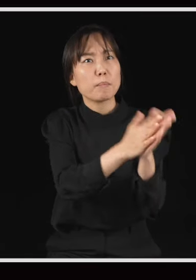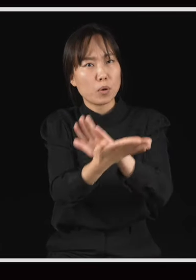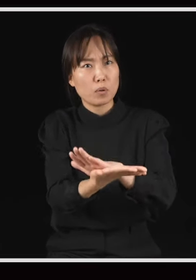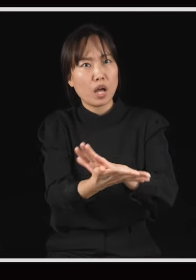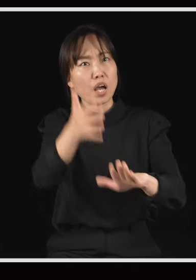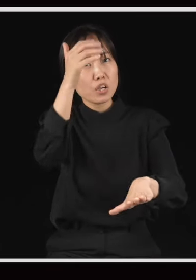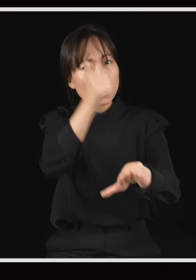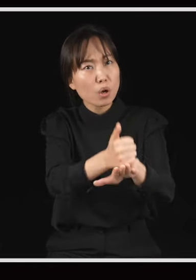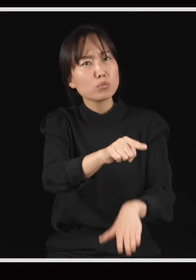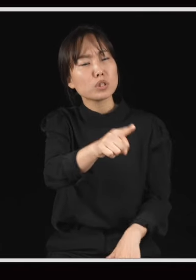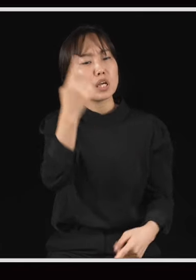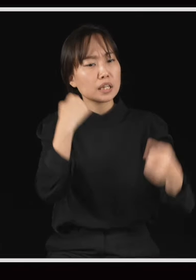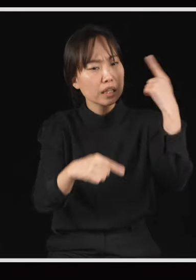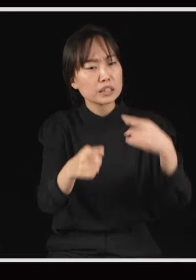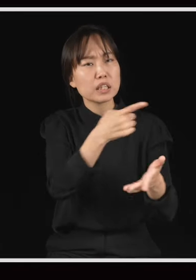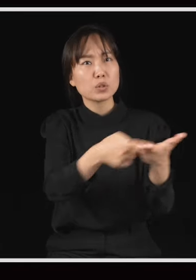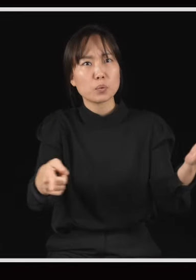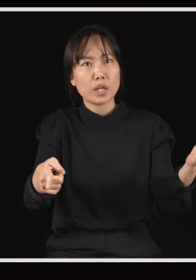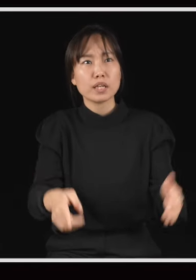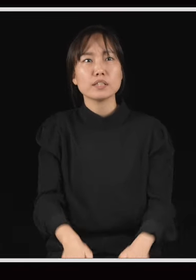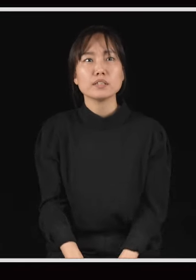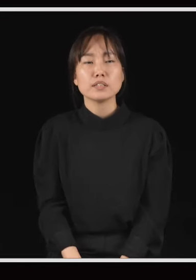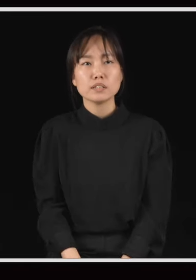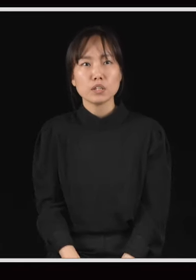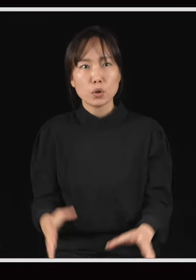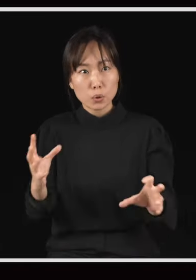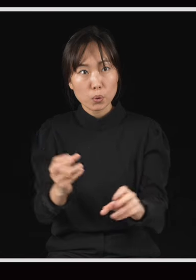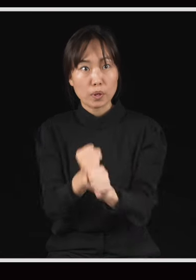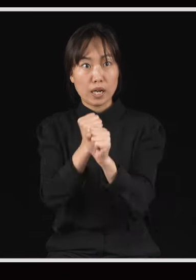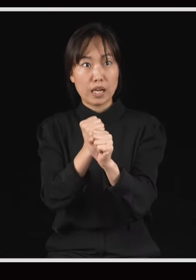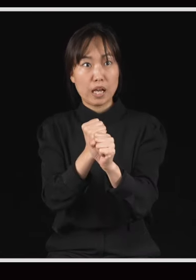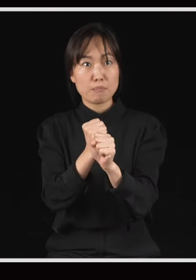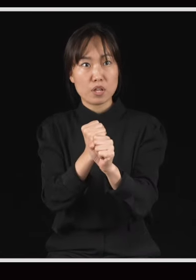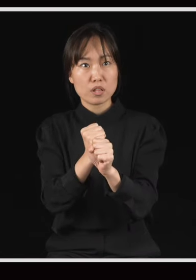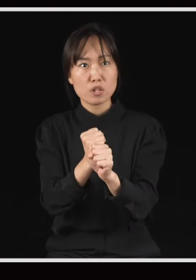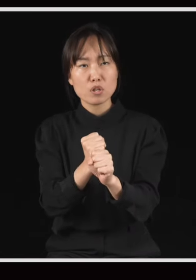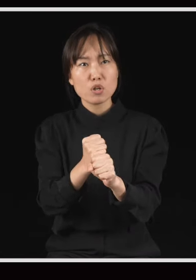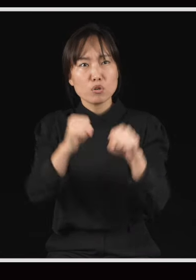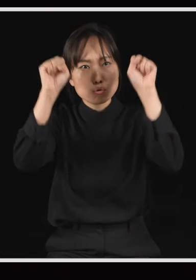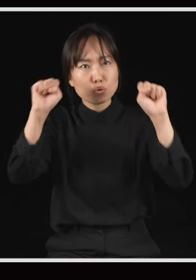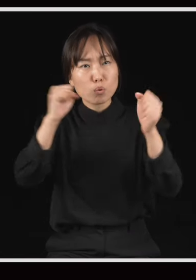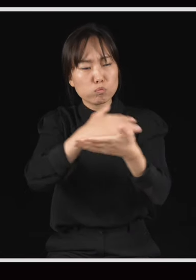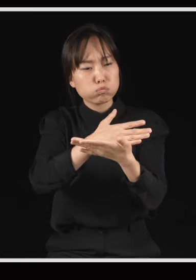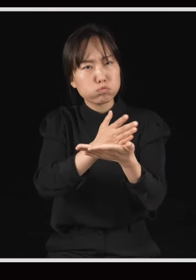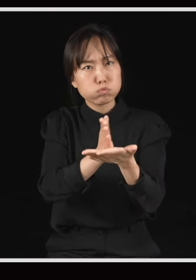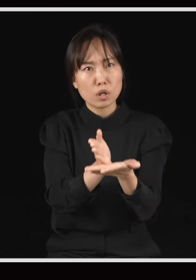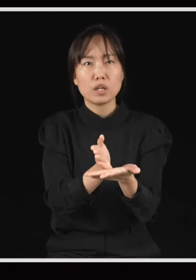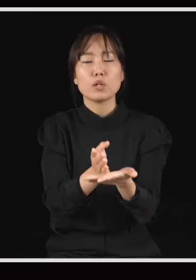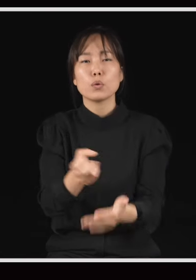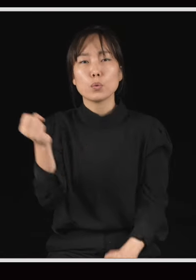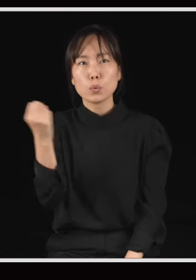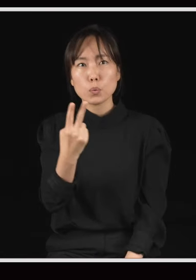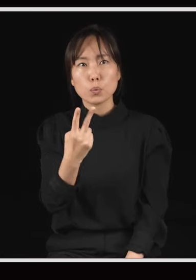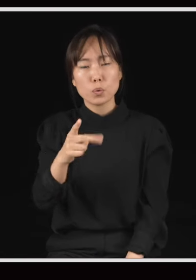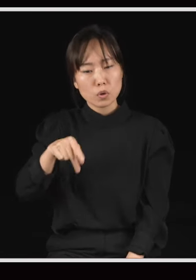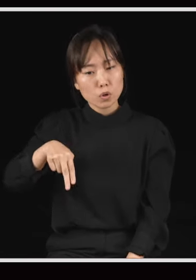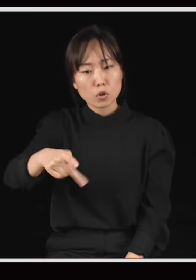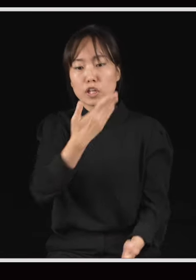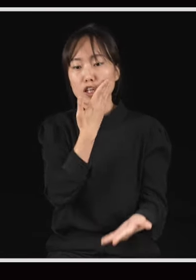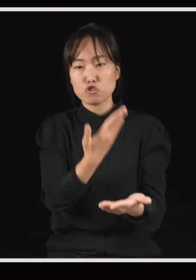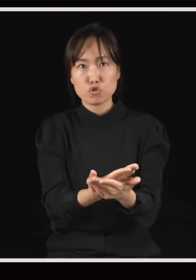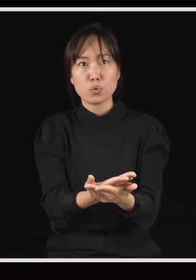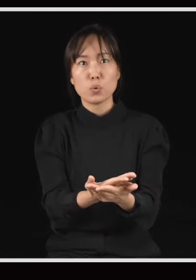운동 동작이 독이 돼요. 도움이 안 되고. 그래서 이 개념, 운동에는 여러 가지가 있다. 모빌리티에는 여러 가지가 있다.